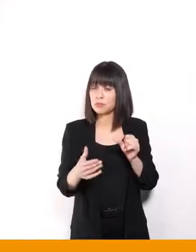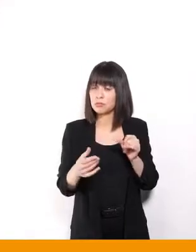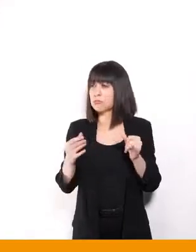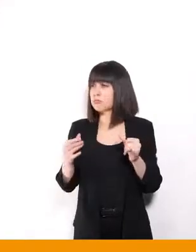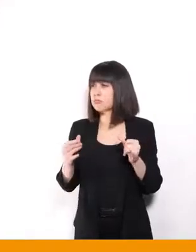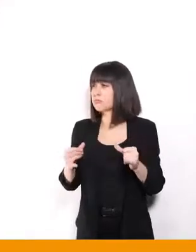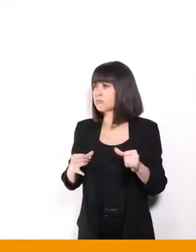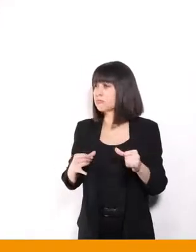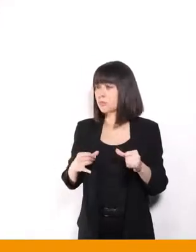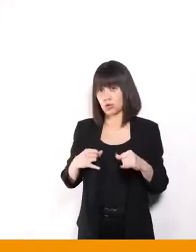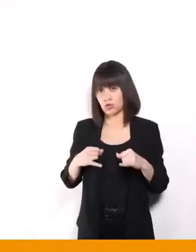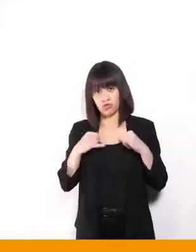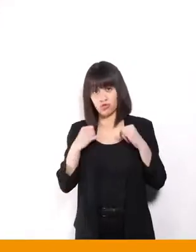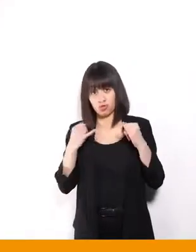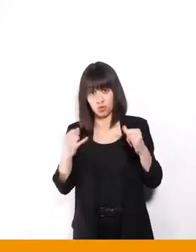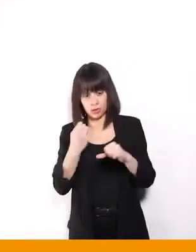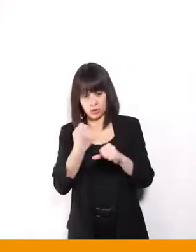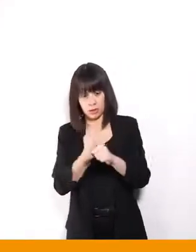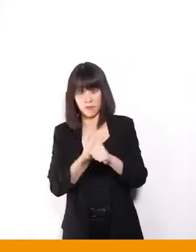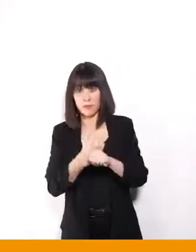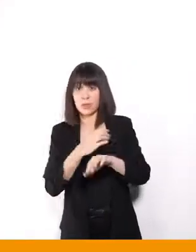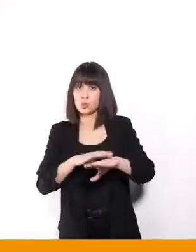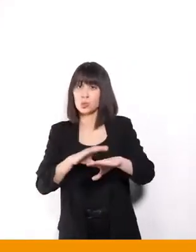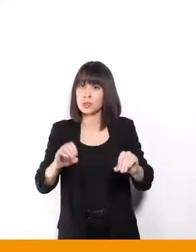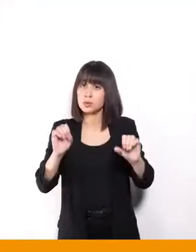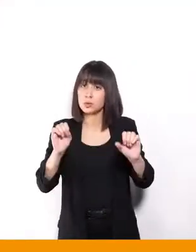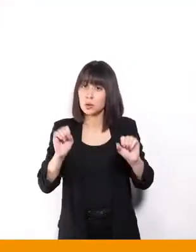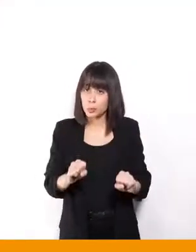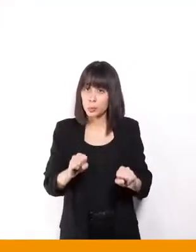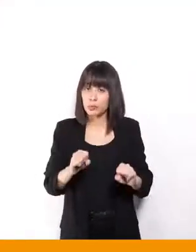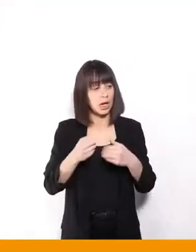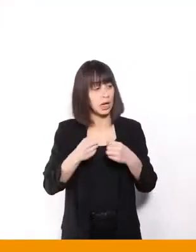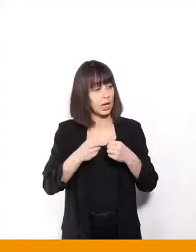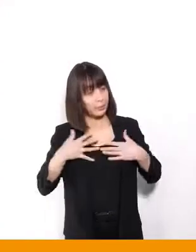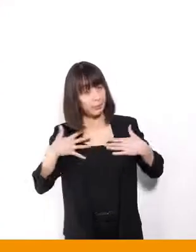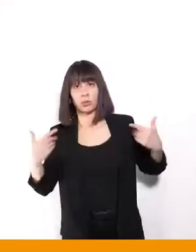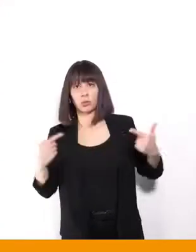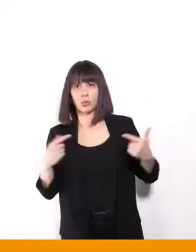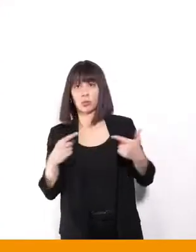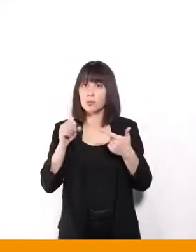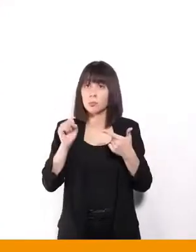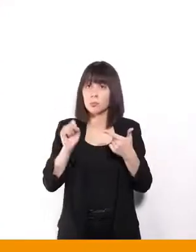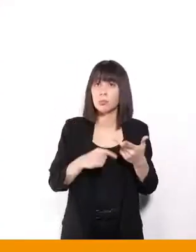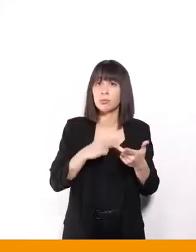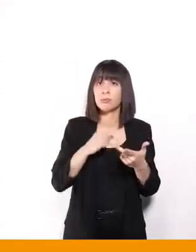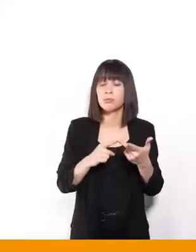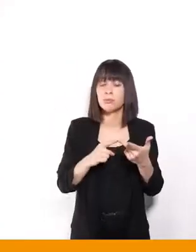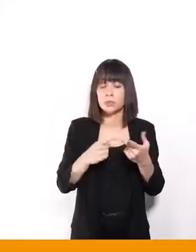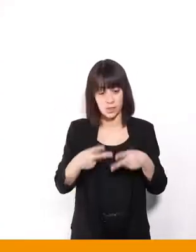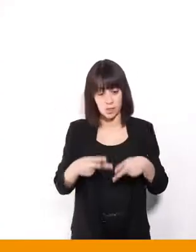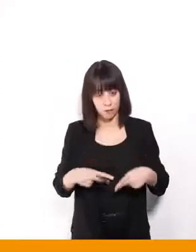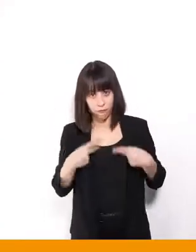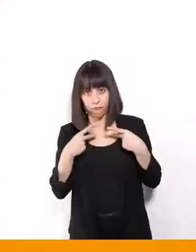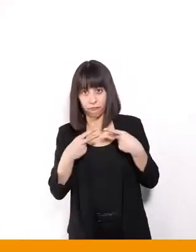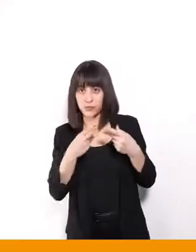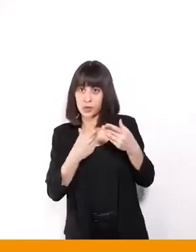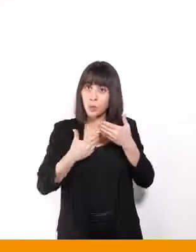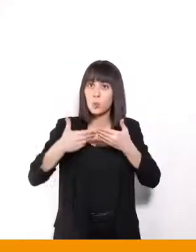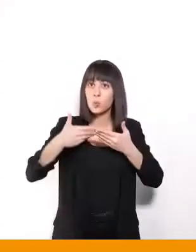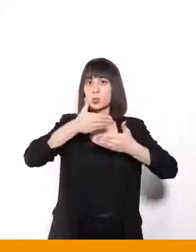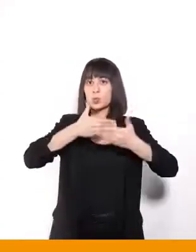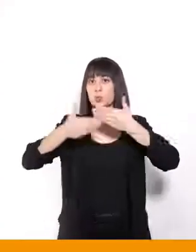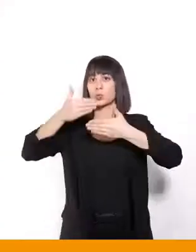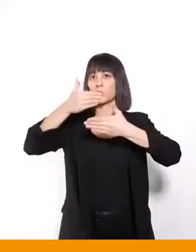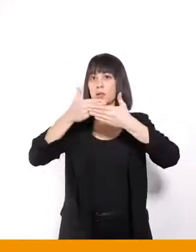de travailler, de s'épanouir et de se construire une vie, simplement parce